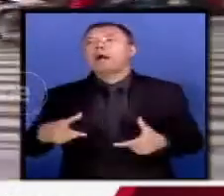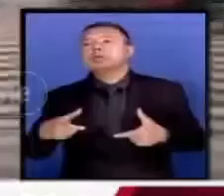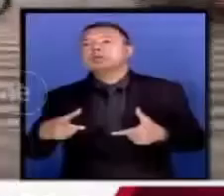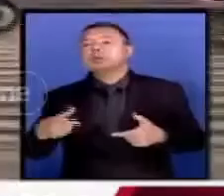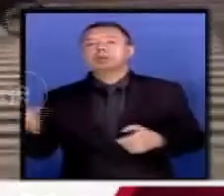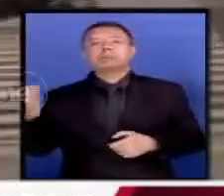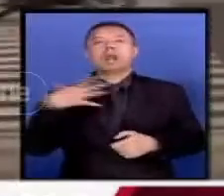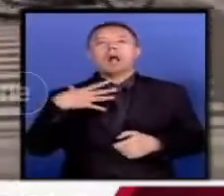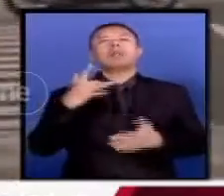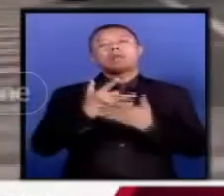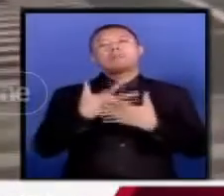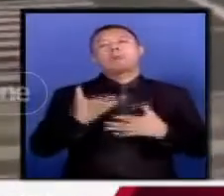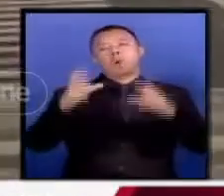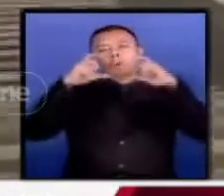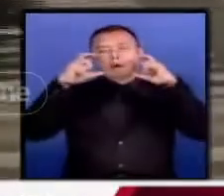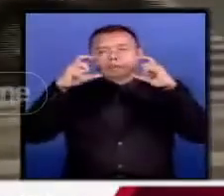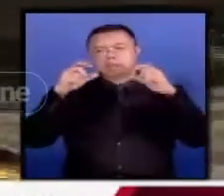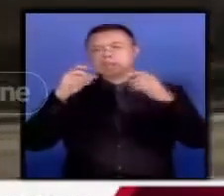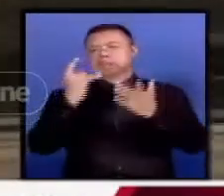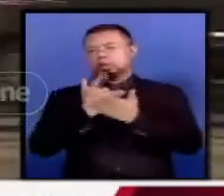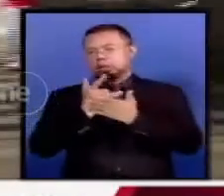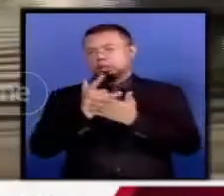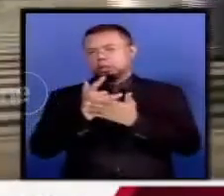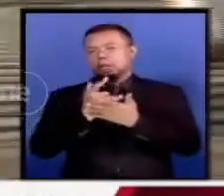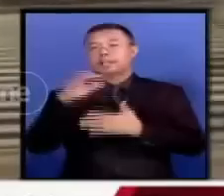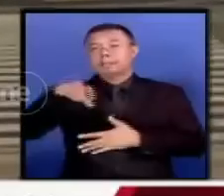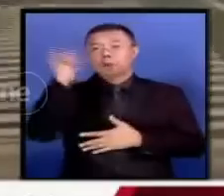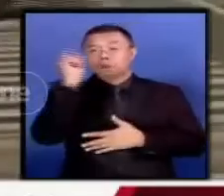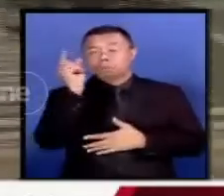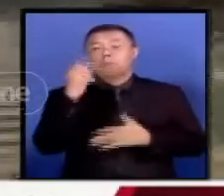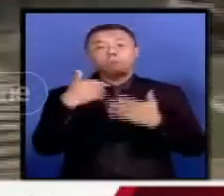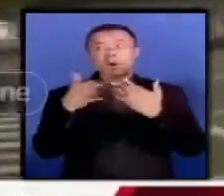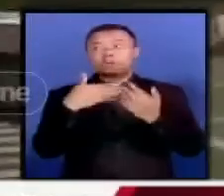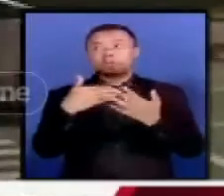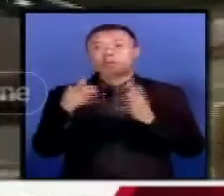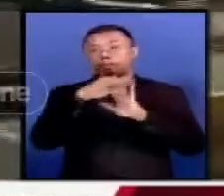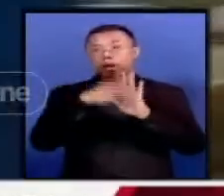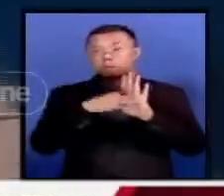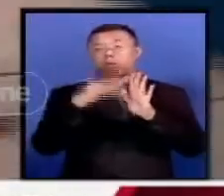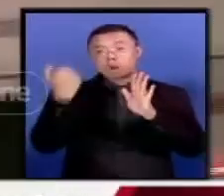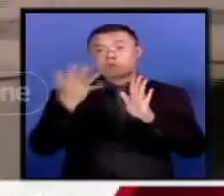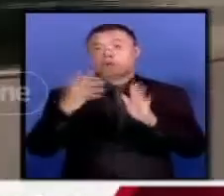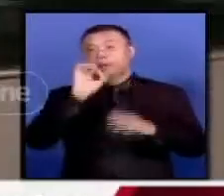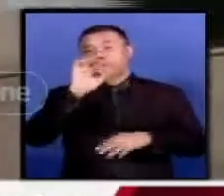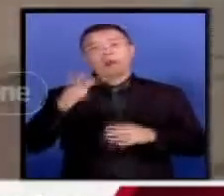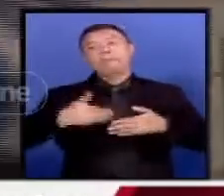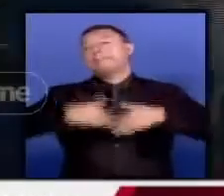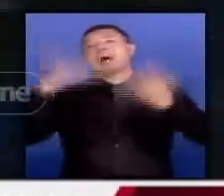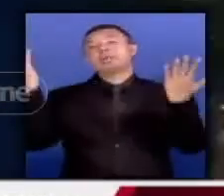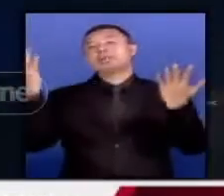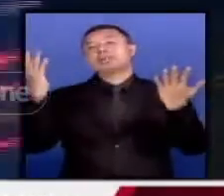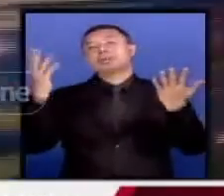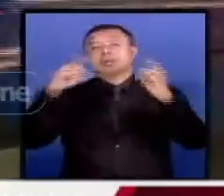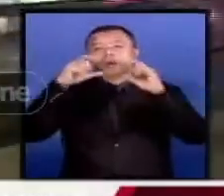Nah, mereka masih tetap memilih nih untuk menggunakan masker di tempat umum, kendati aturannya memang sudah diperbolehkan untuk